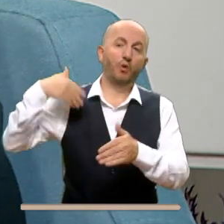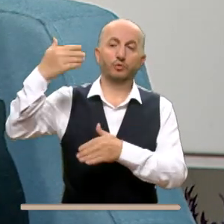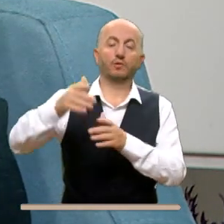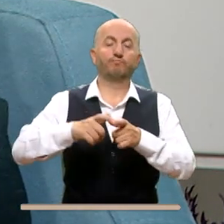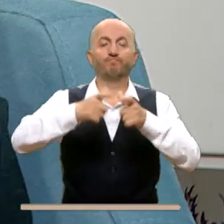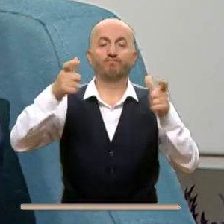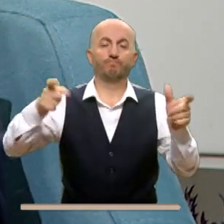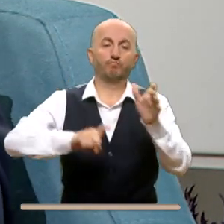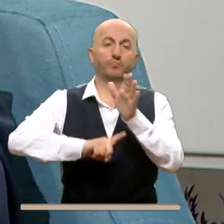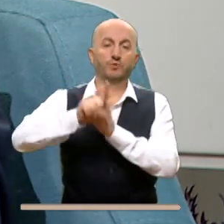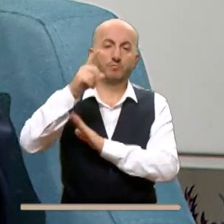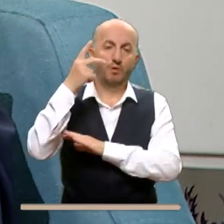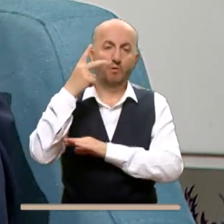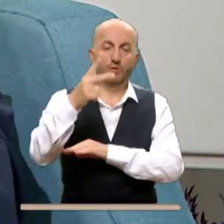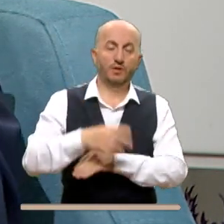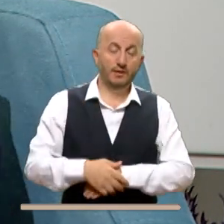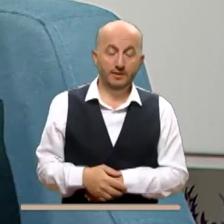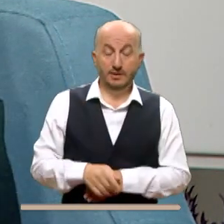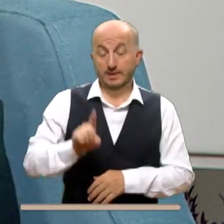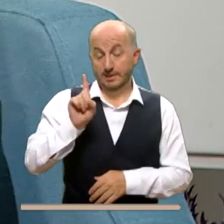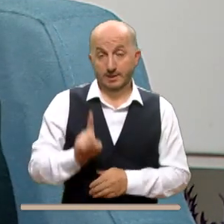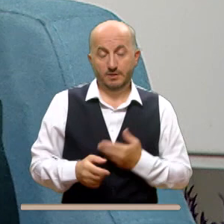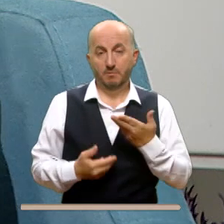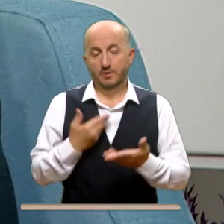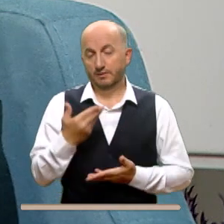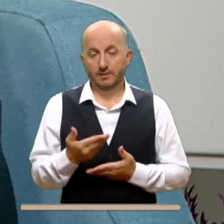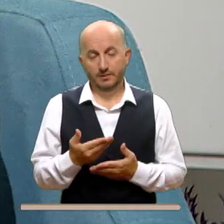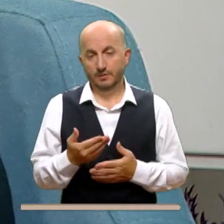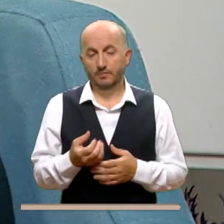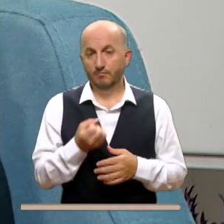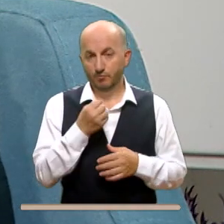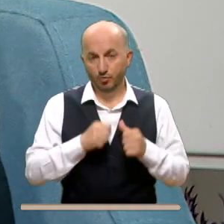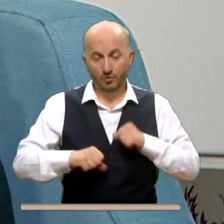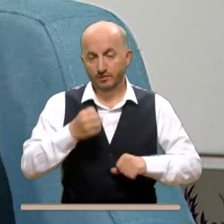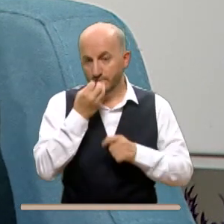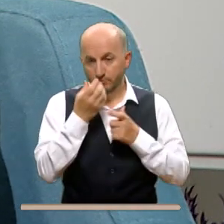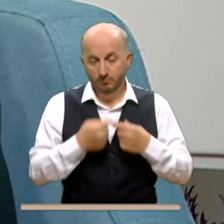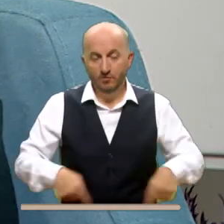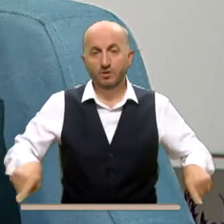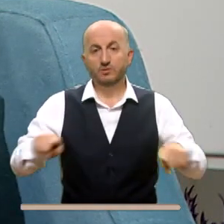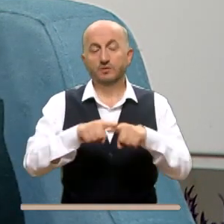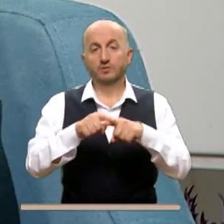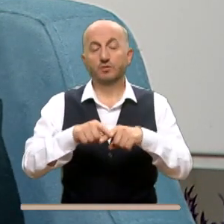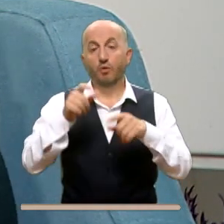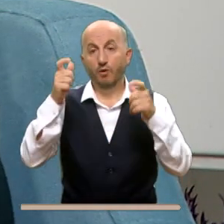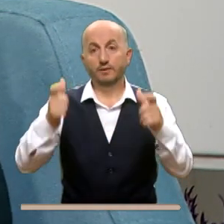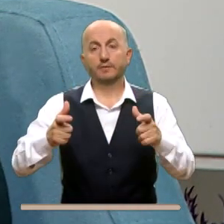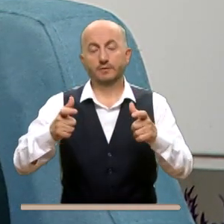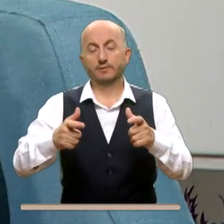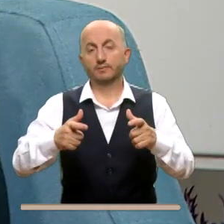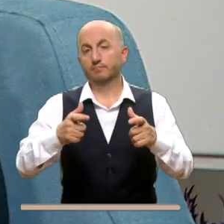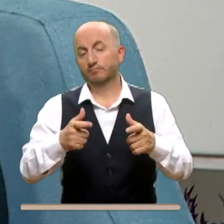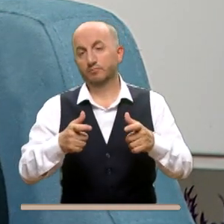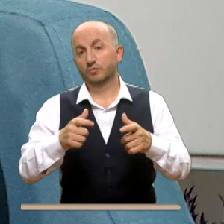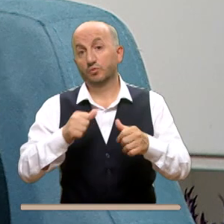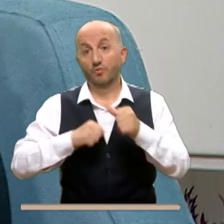yönelik. Doğrusu ilk bahsettiğim yerleşke, yerleşkenin bulunduğu il, o ilde yerleşkenin konumu